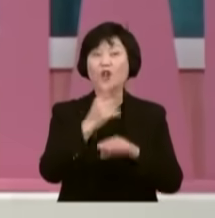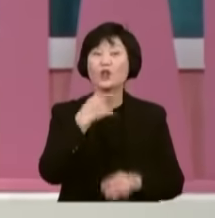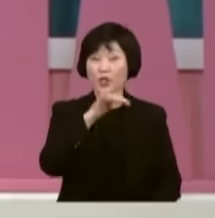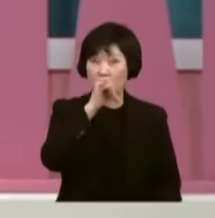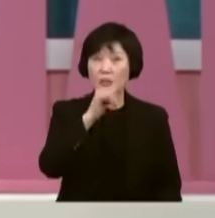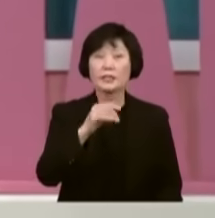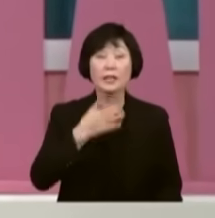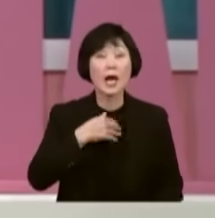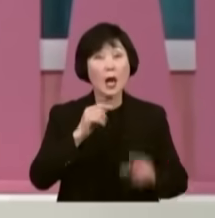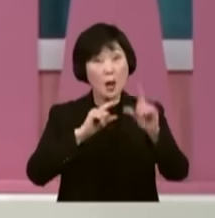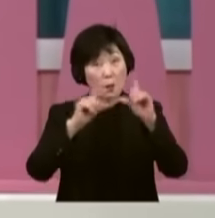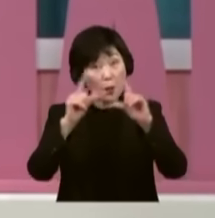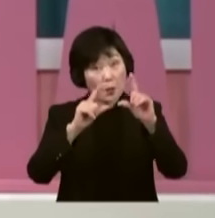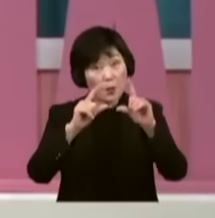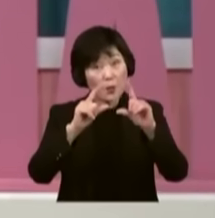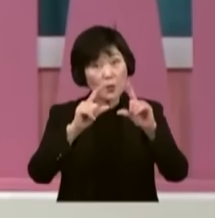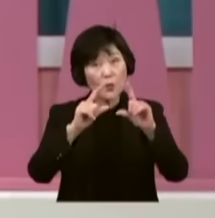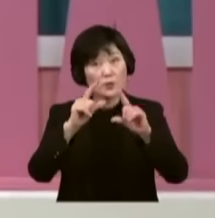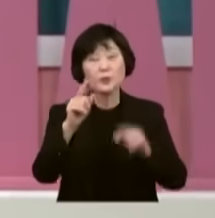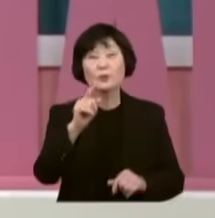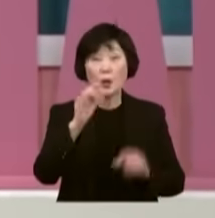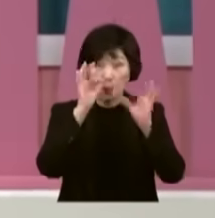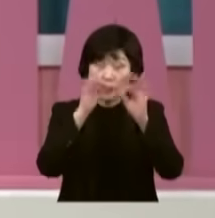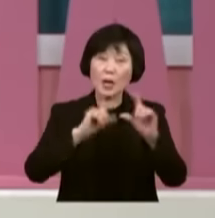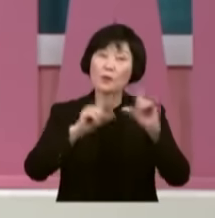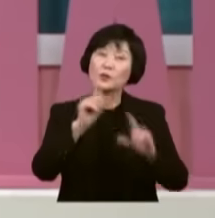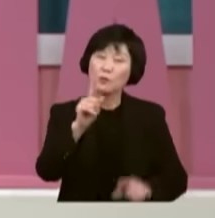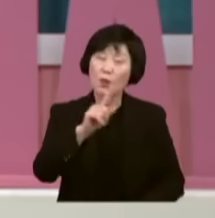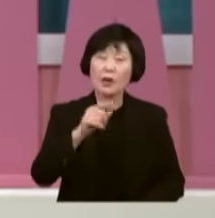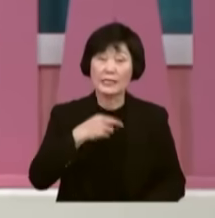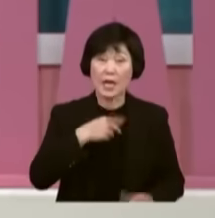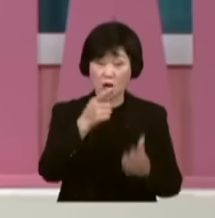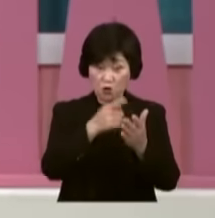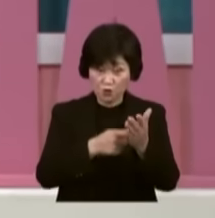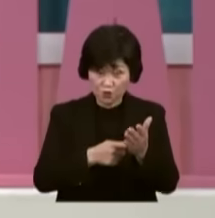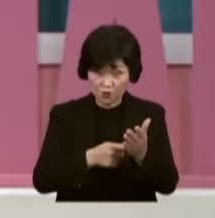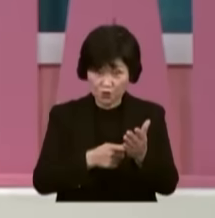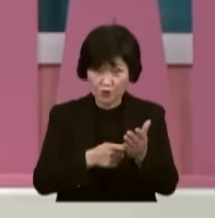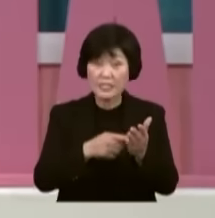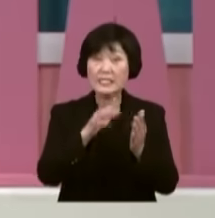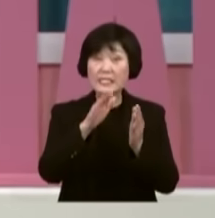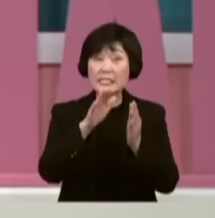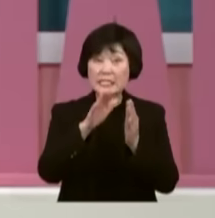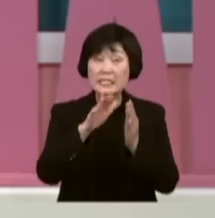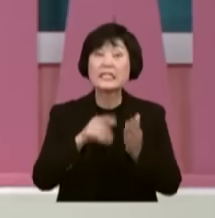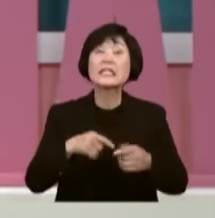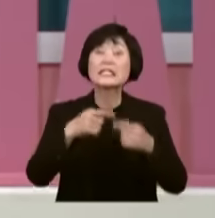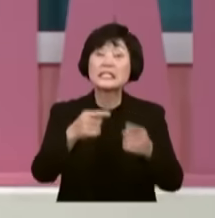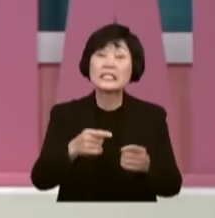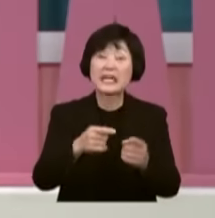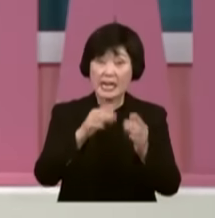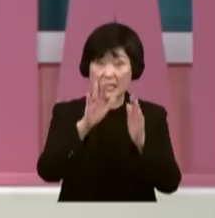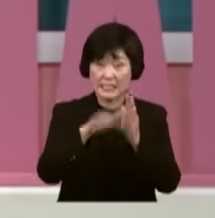봤느냐면 내가 수술실에 이제 들어가면서 이렇게 침대를 밀고 들어가면서 나를 수술대에다 올려놓잖아요.